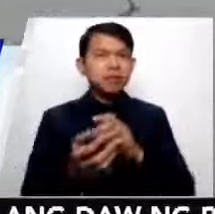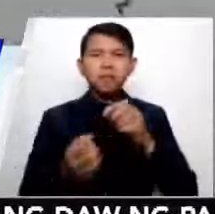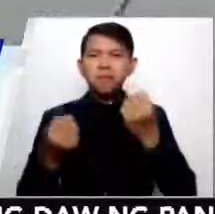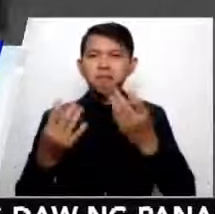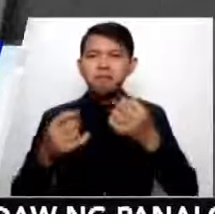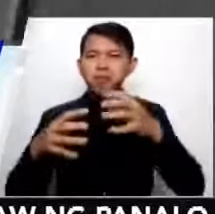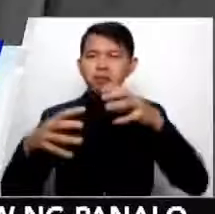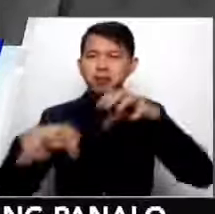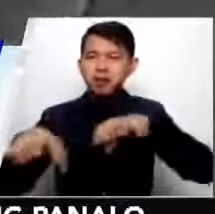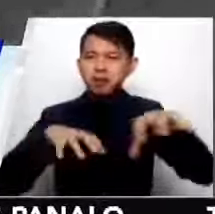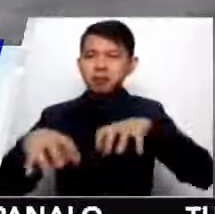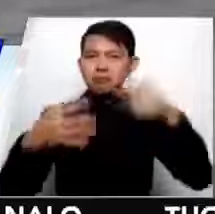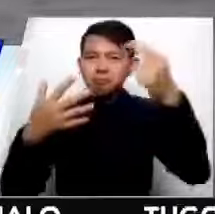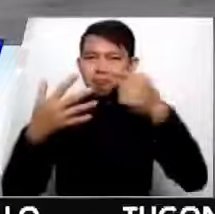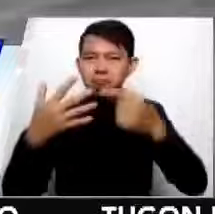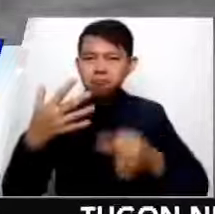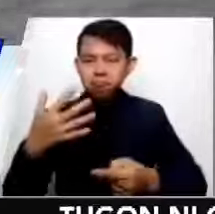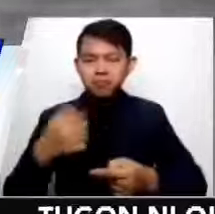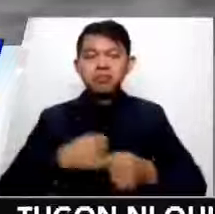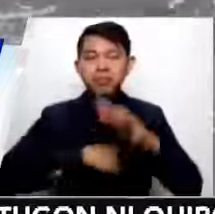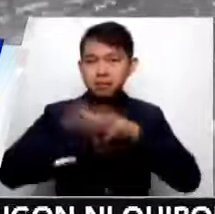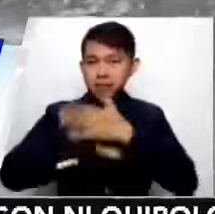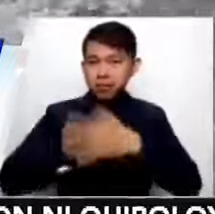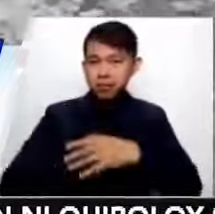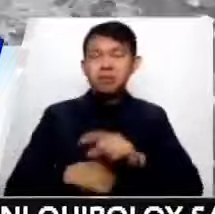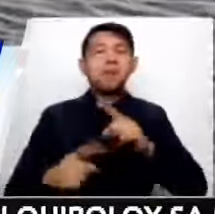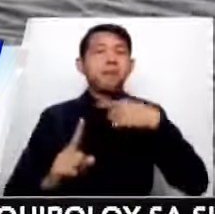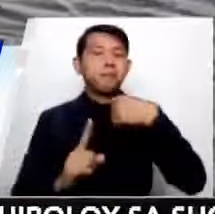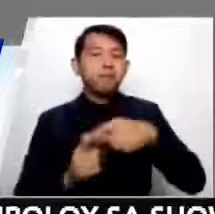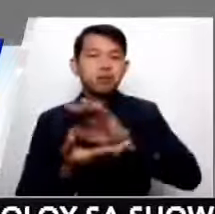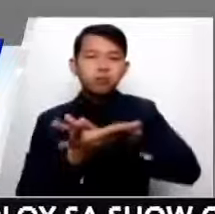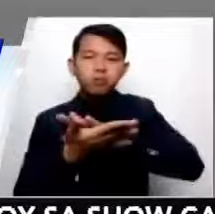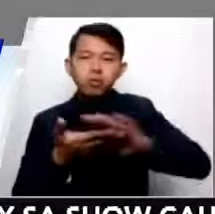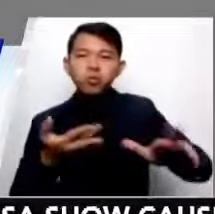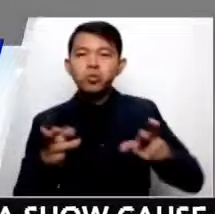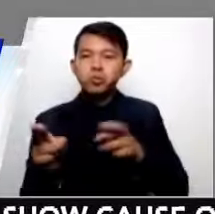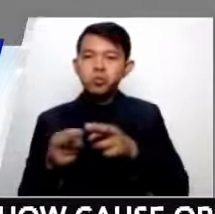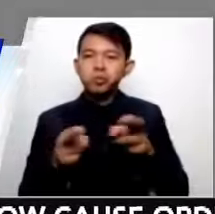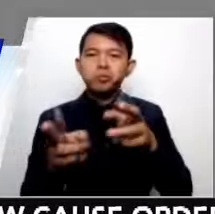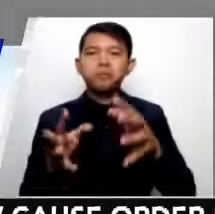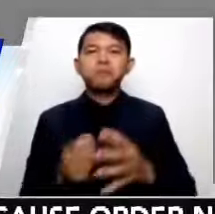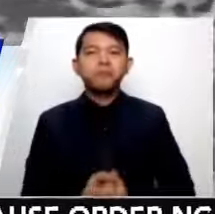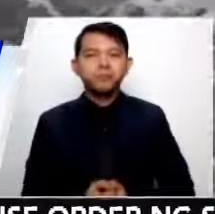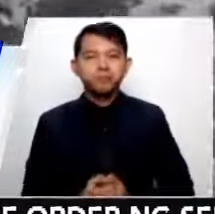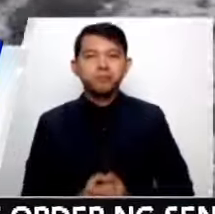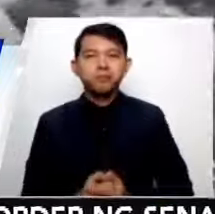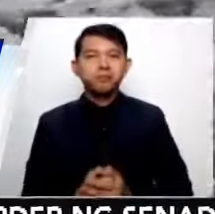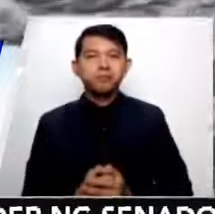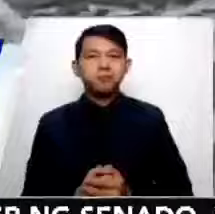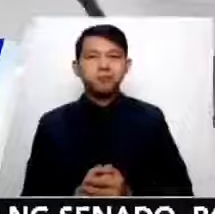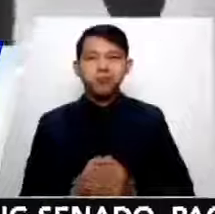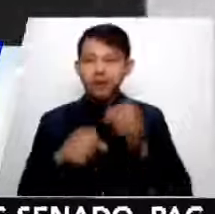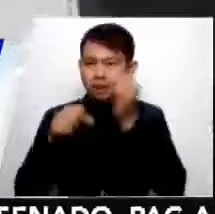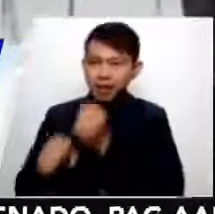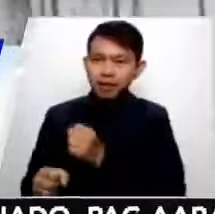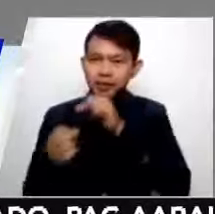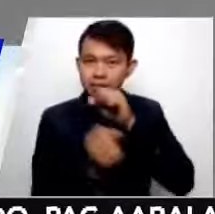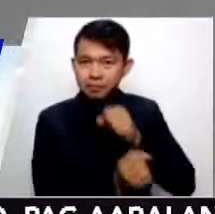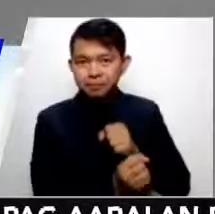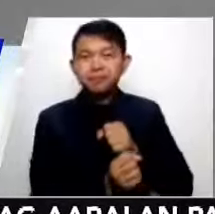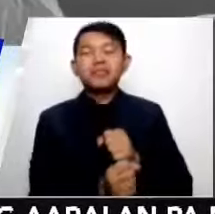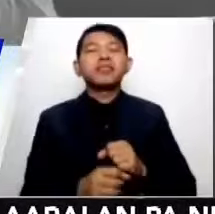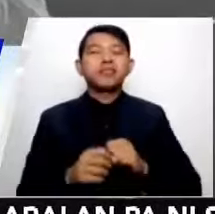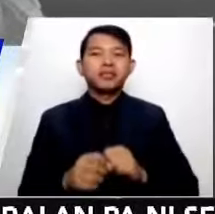basta dagat, may napakalinis pang ilog. Kayaking kaya, surfing G. Pwede